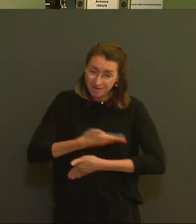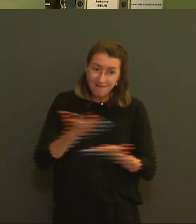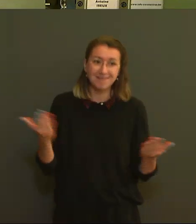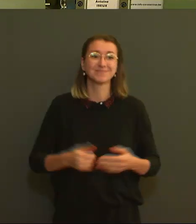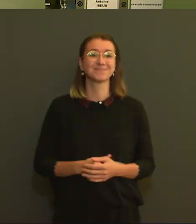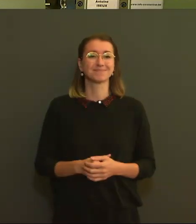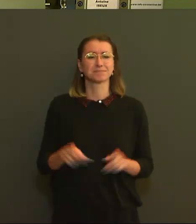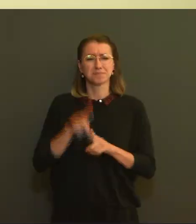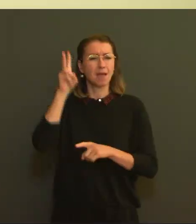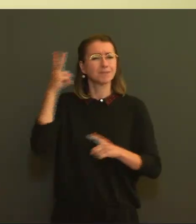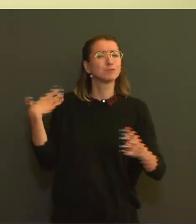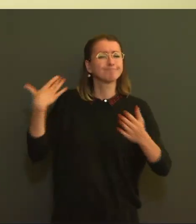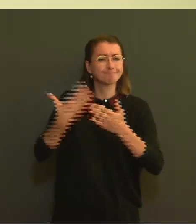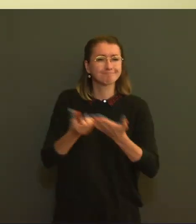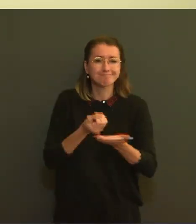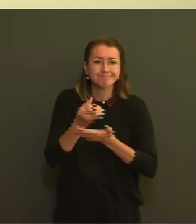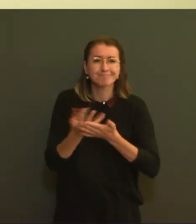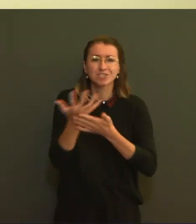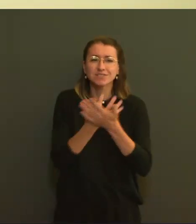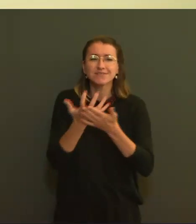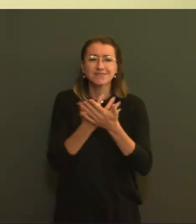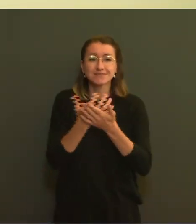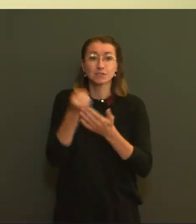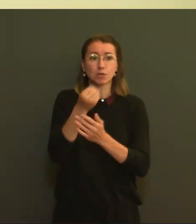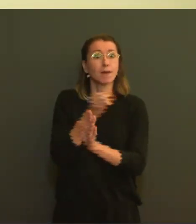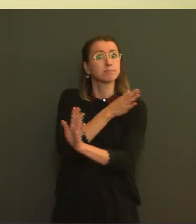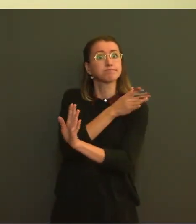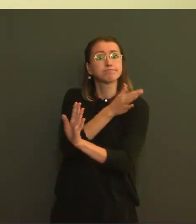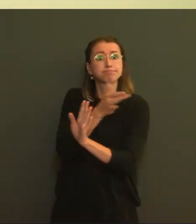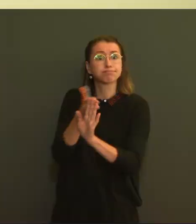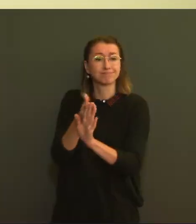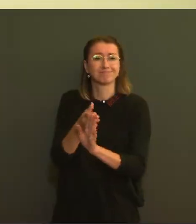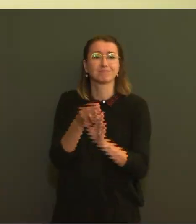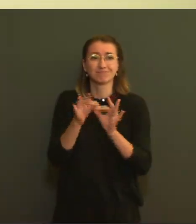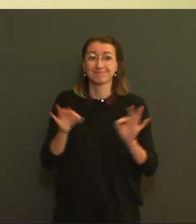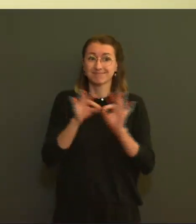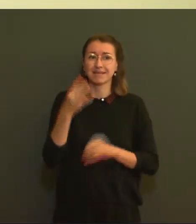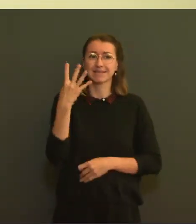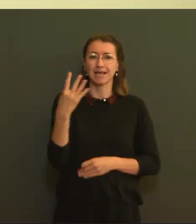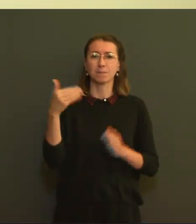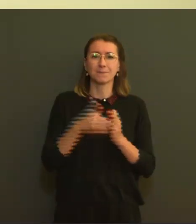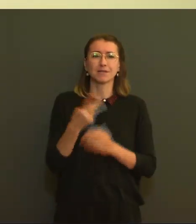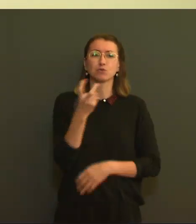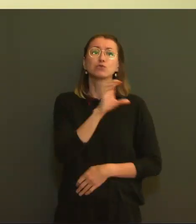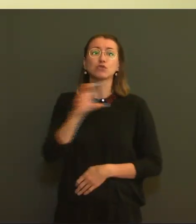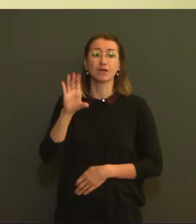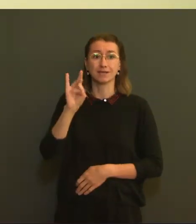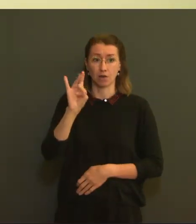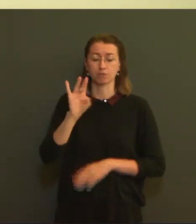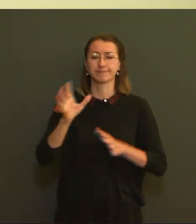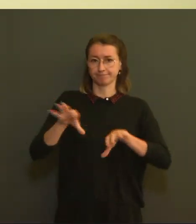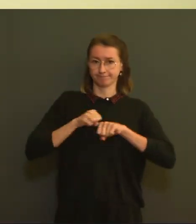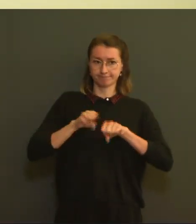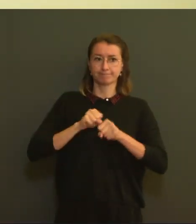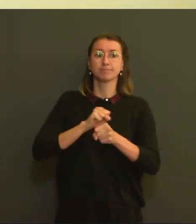actuelles. Alors au cours de la semaine écoulée, nous avons eu 4240 nouveaux cas qui ont été identifiés en